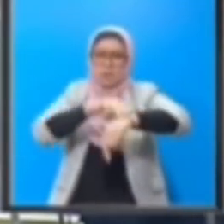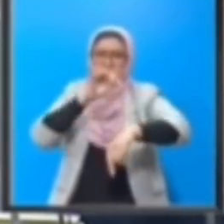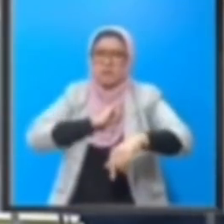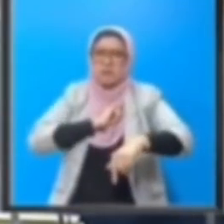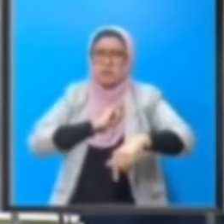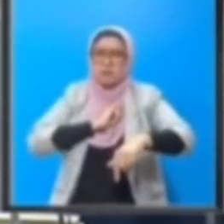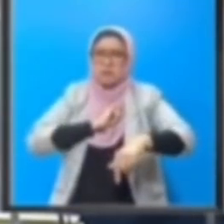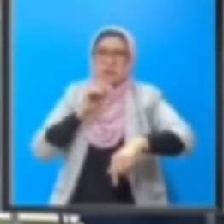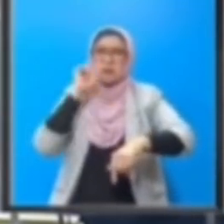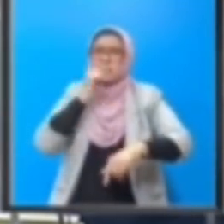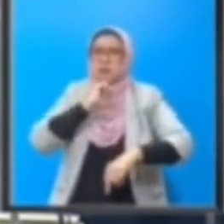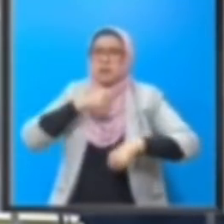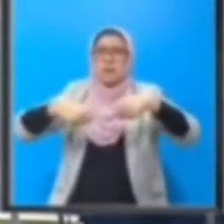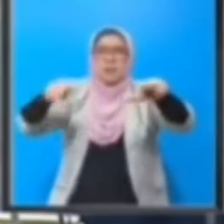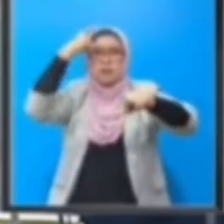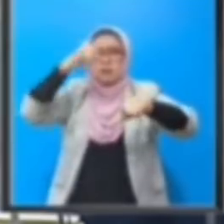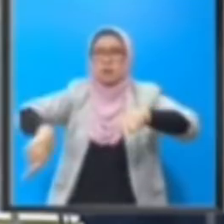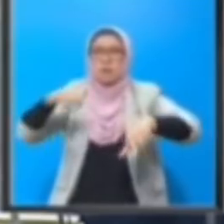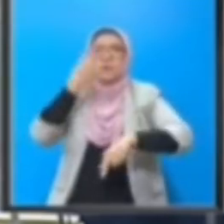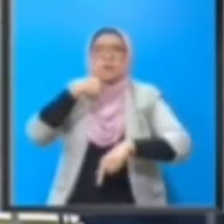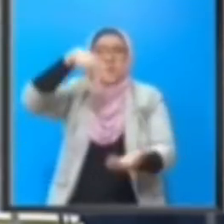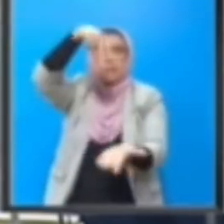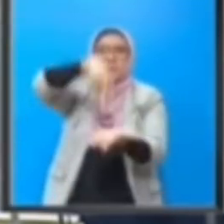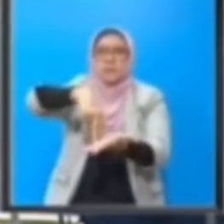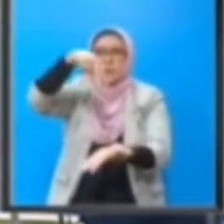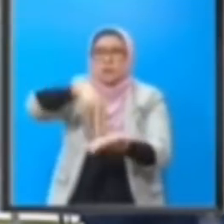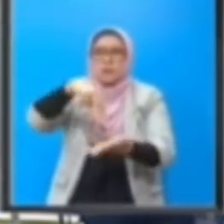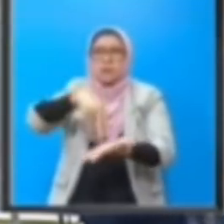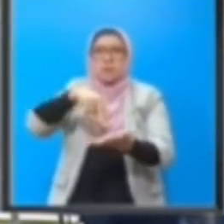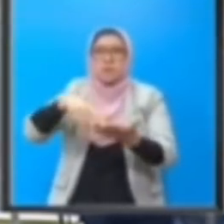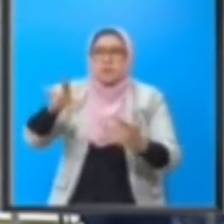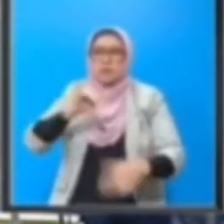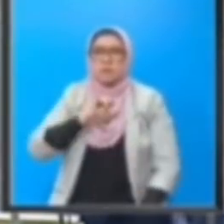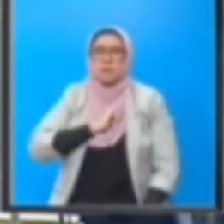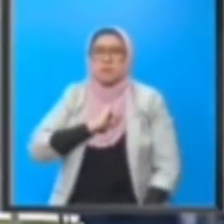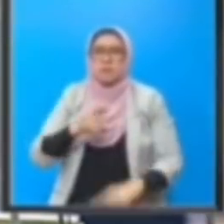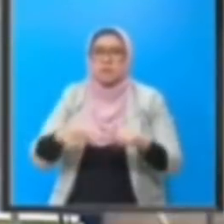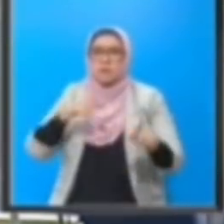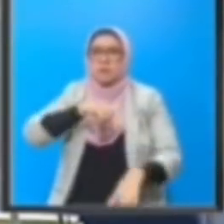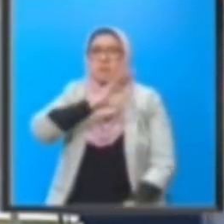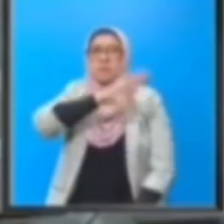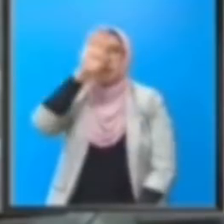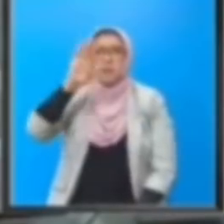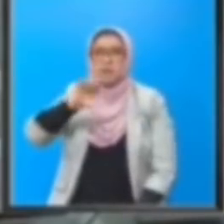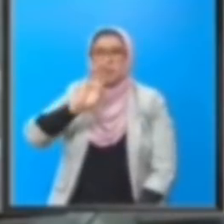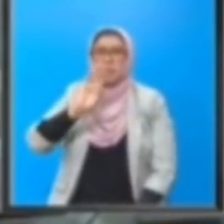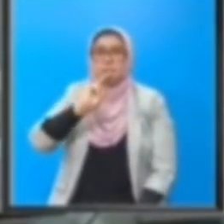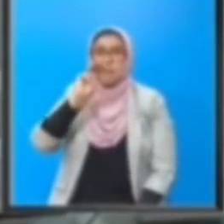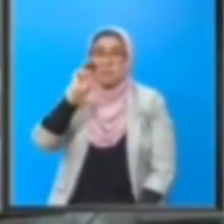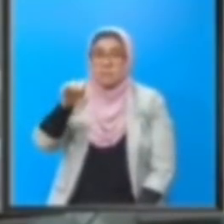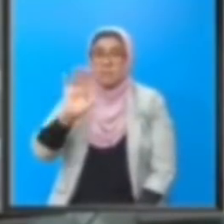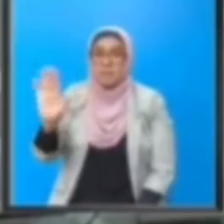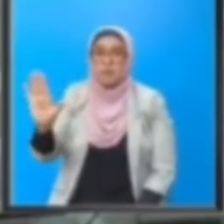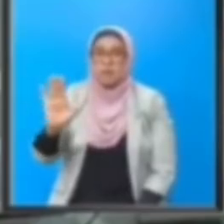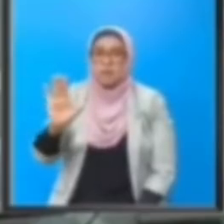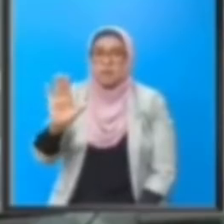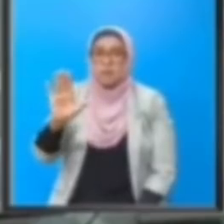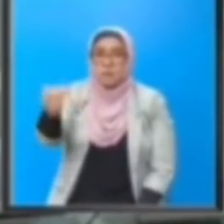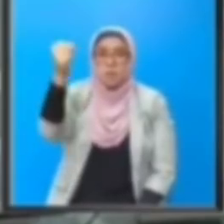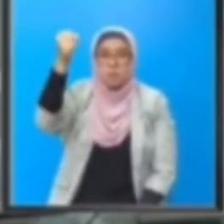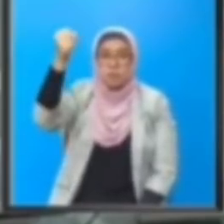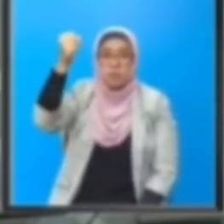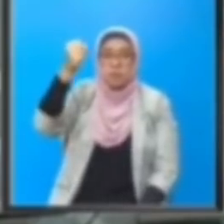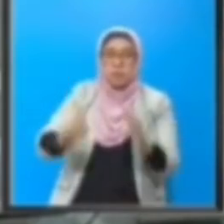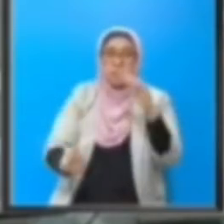mana-mana individu bangun. Minta maaf. Dan saya catatkan supaya Bukit Tajam bangkitkan selepas